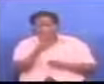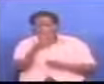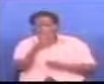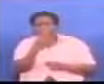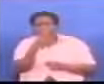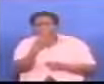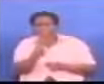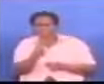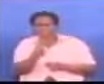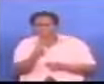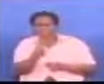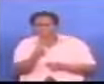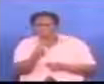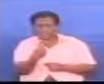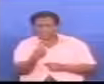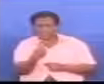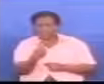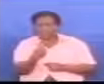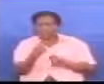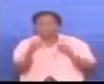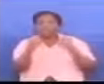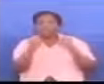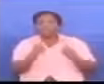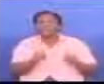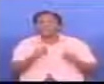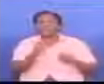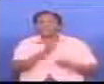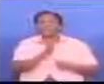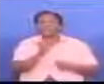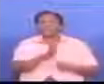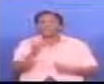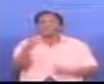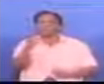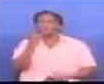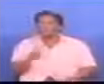ya ustahimilivu wa deni la taifa.